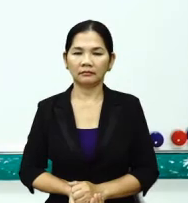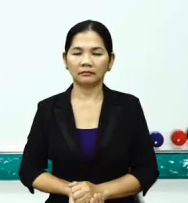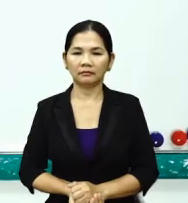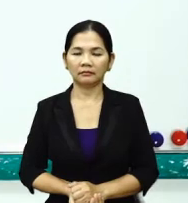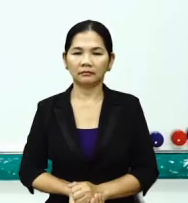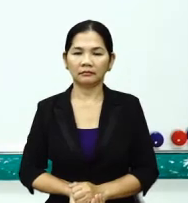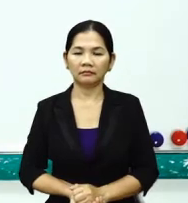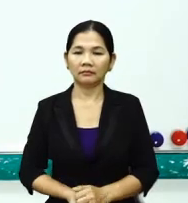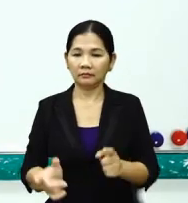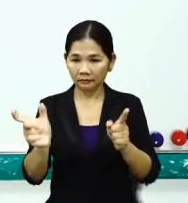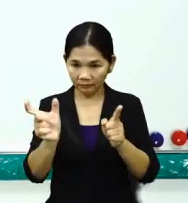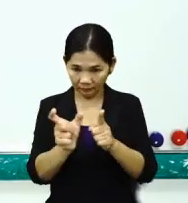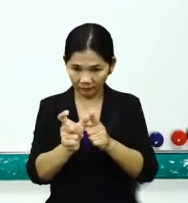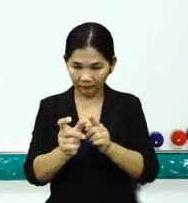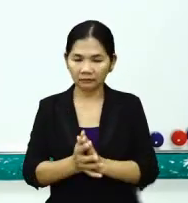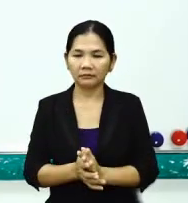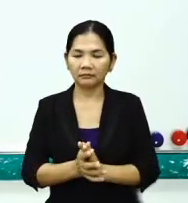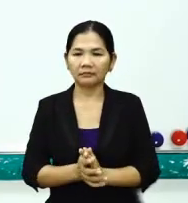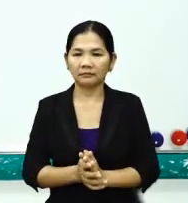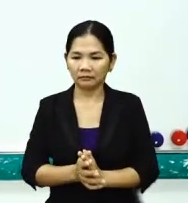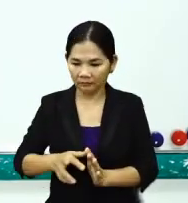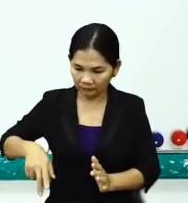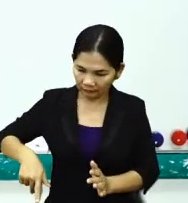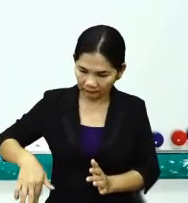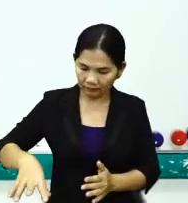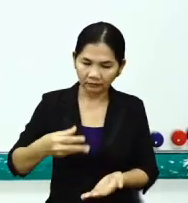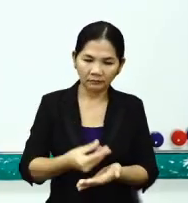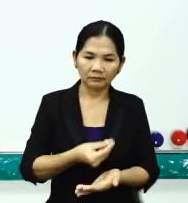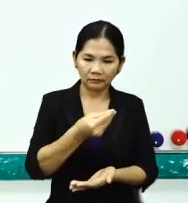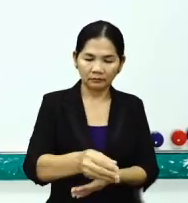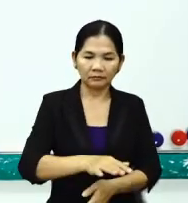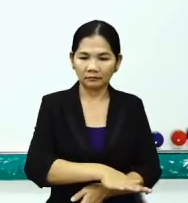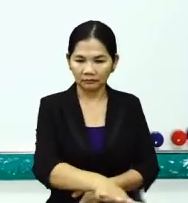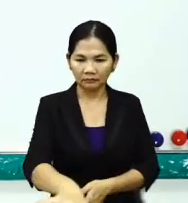Chà, đọc clear. Đá tinh mà hộp.